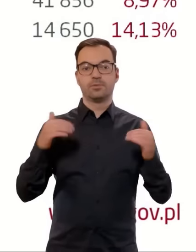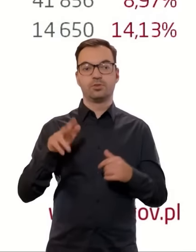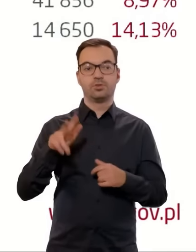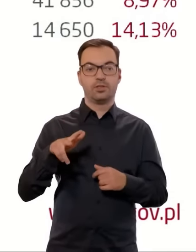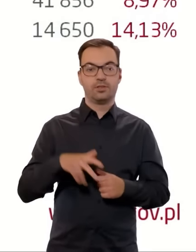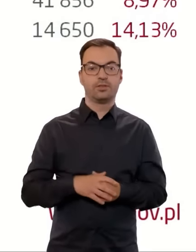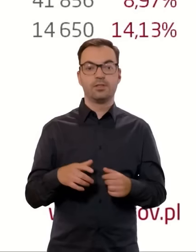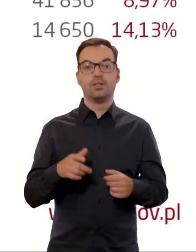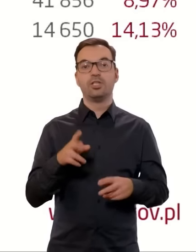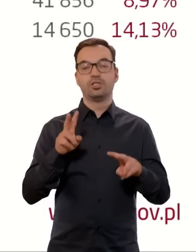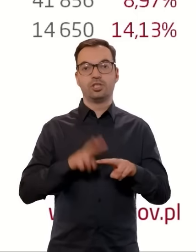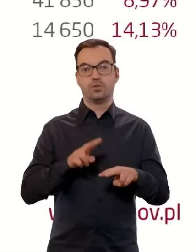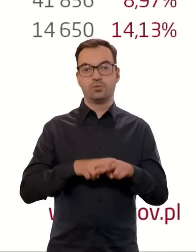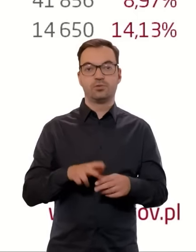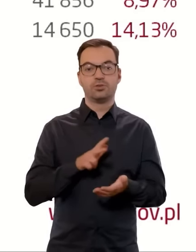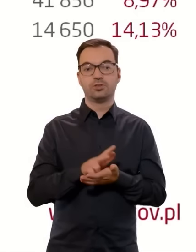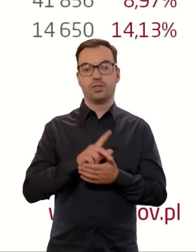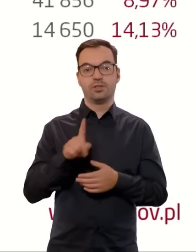13,63% i trzecie miejsce Rzeszów